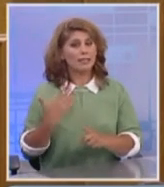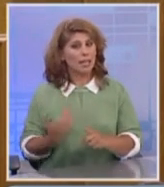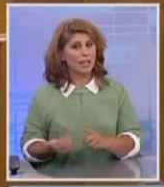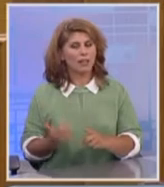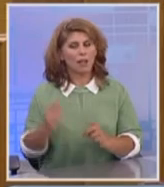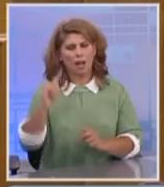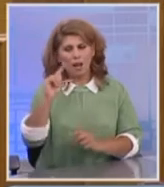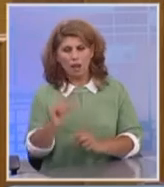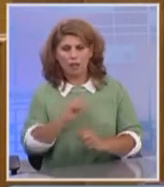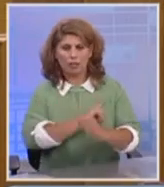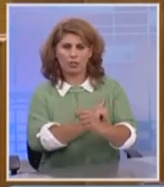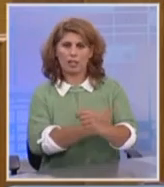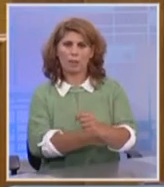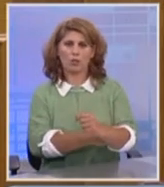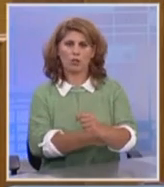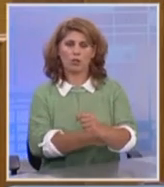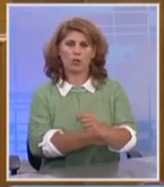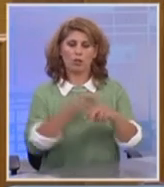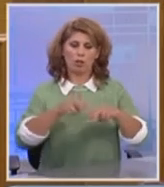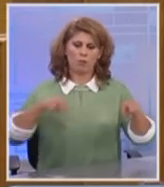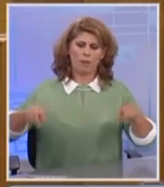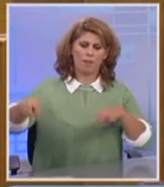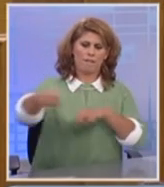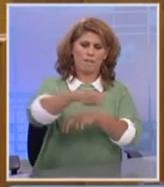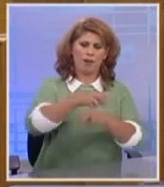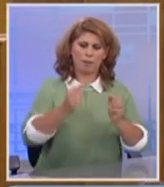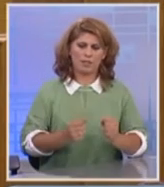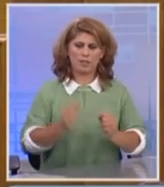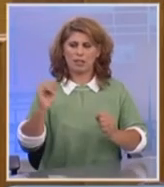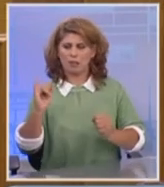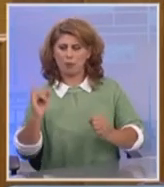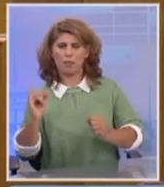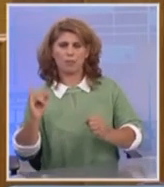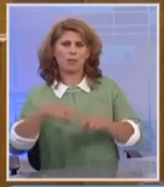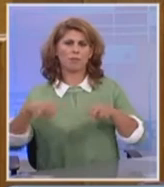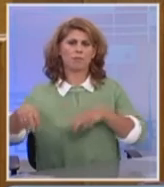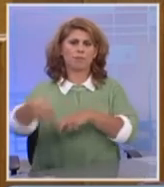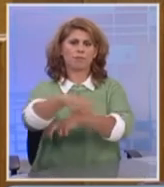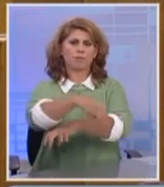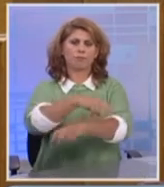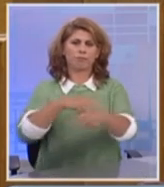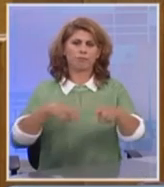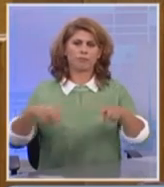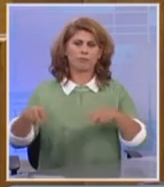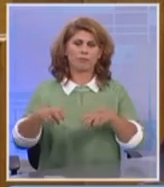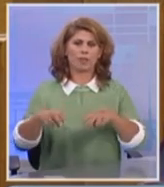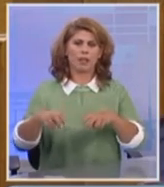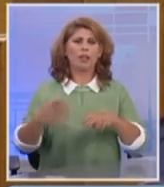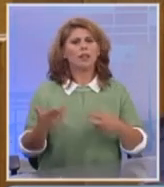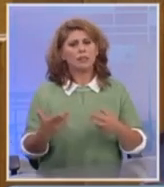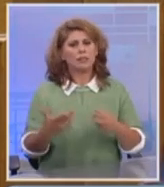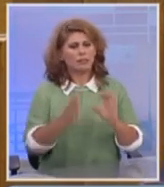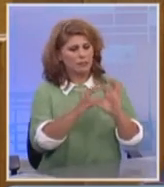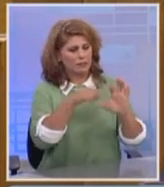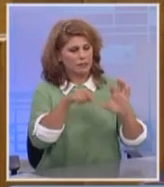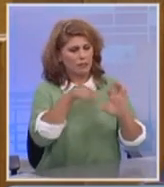ελάχιστο δυναμικό που περιφέρει από θέση σε θέση και από ίδρυμα σε ίδρυμα για να μπαλώνει στην κυριολεξία τρύπες